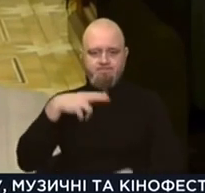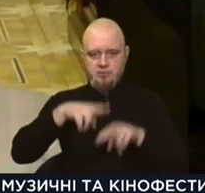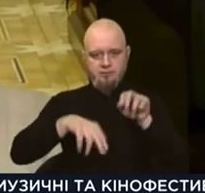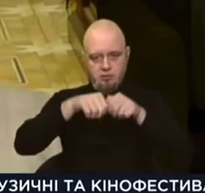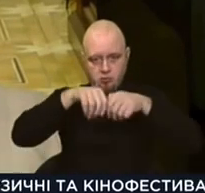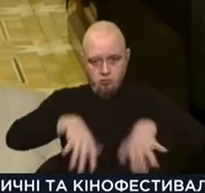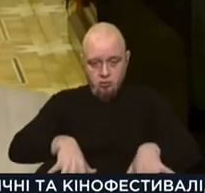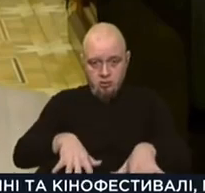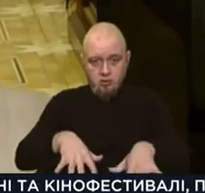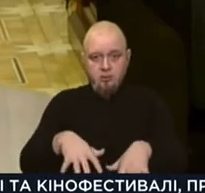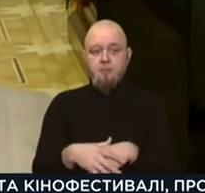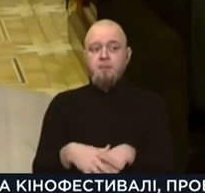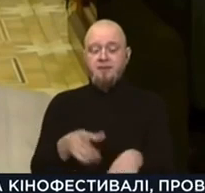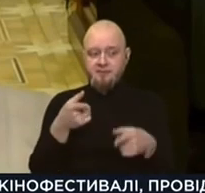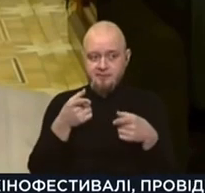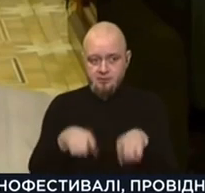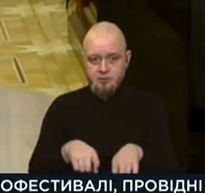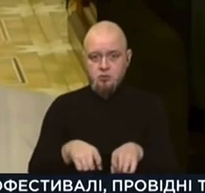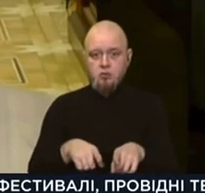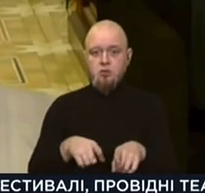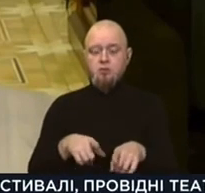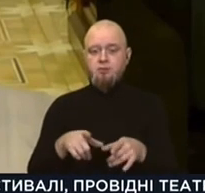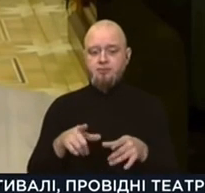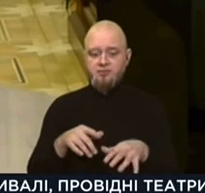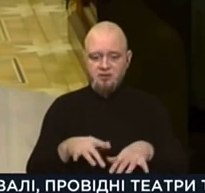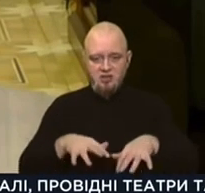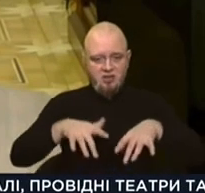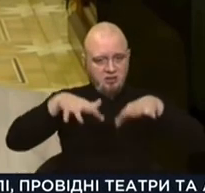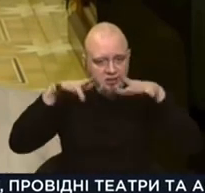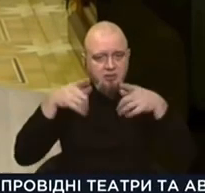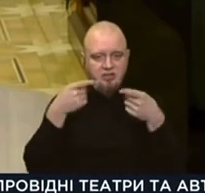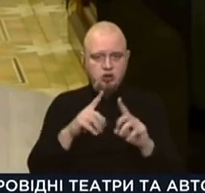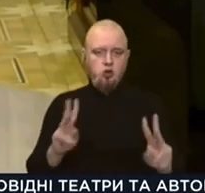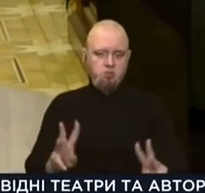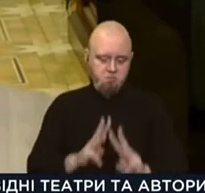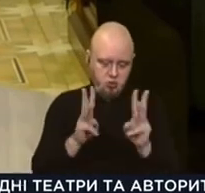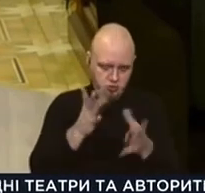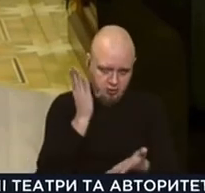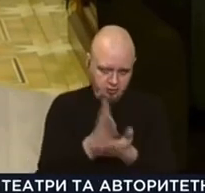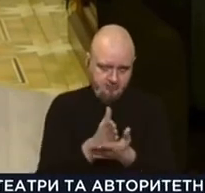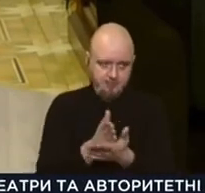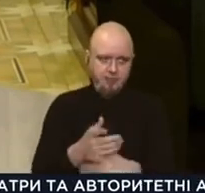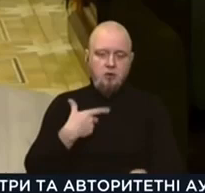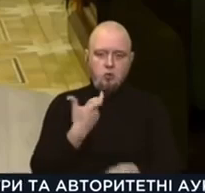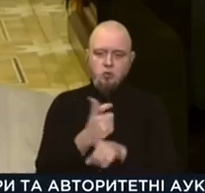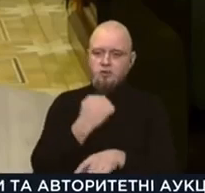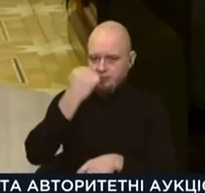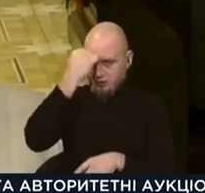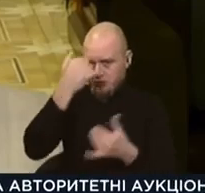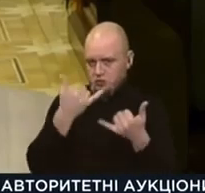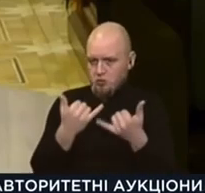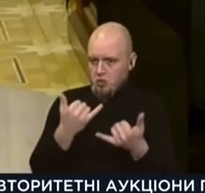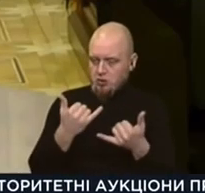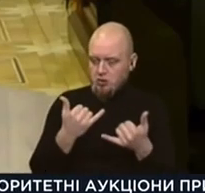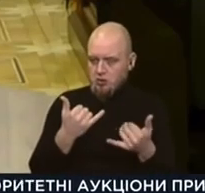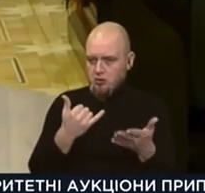інфраструктури. Дійсно, дим, дійсно, пожежа. Я дуже вдячний сьогодні,